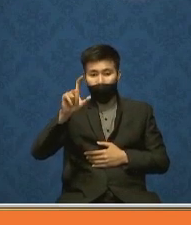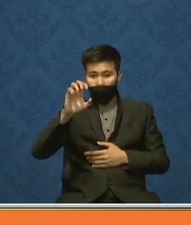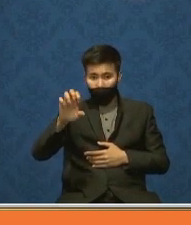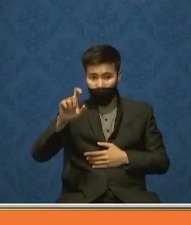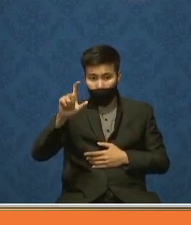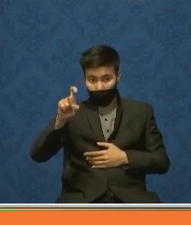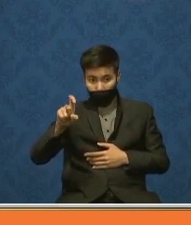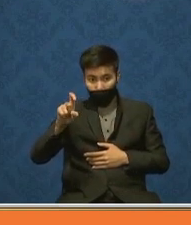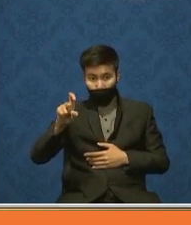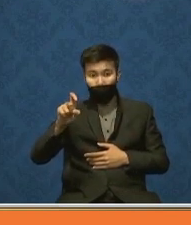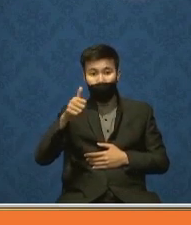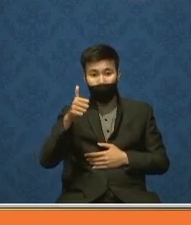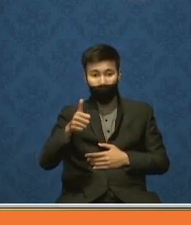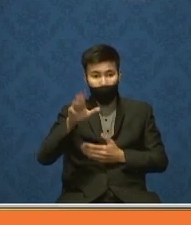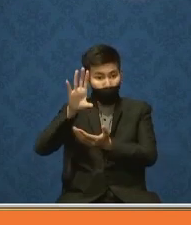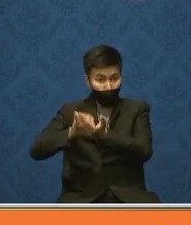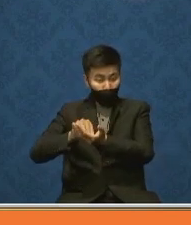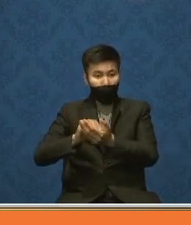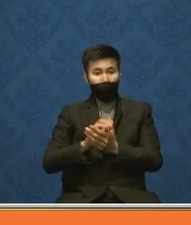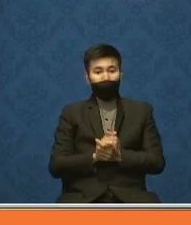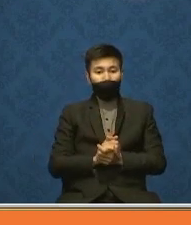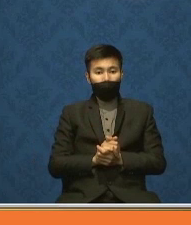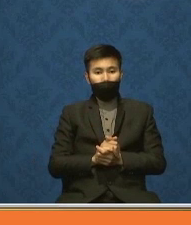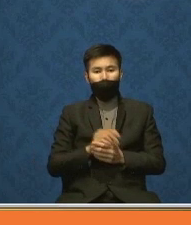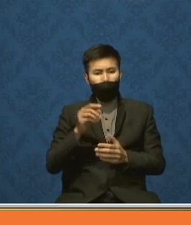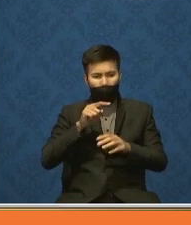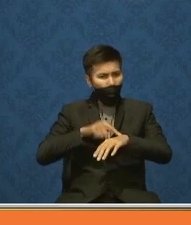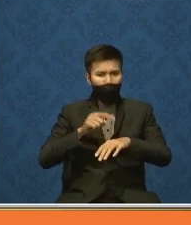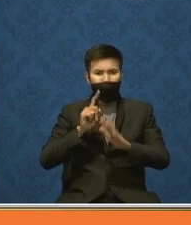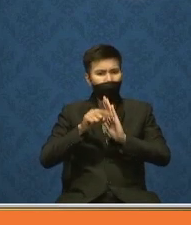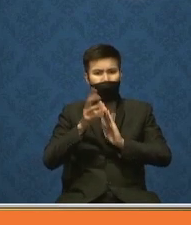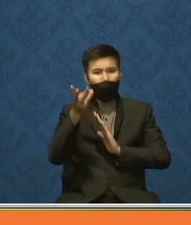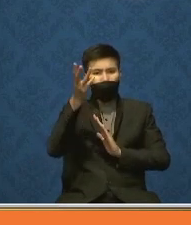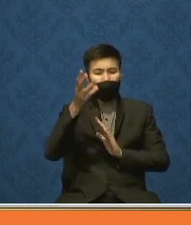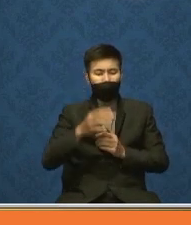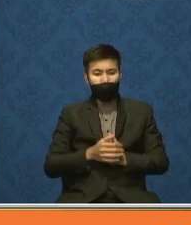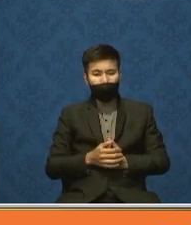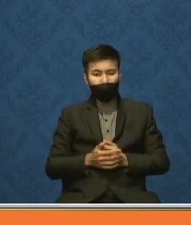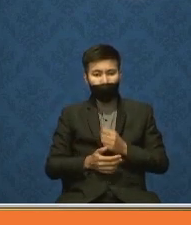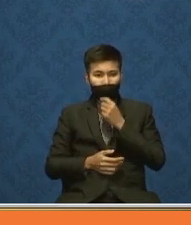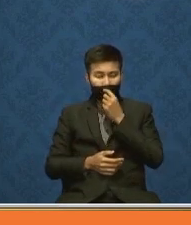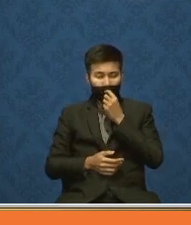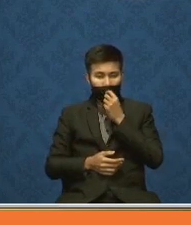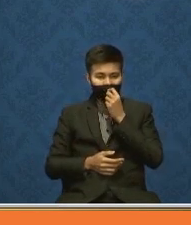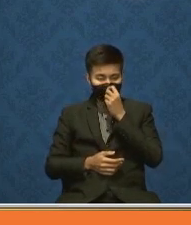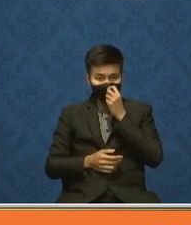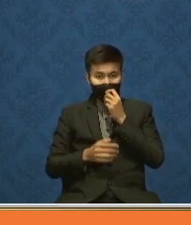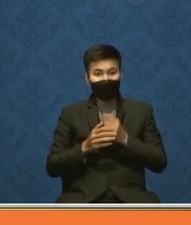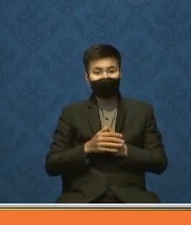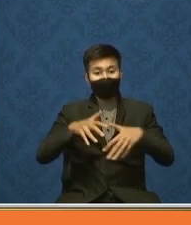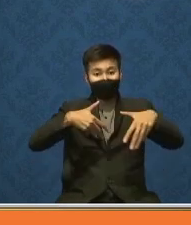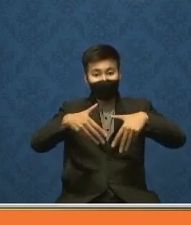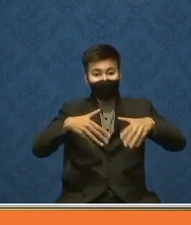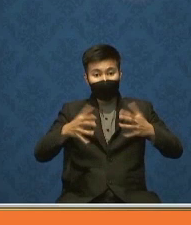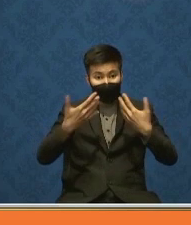ได้ฟังข้อเสนอจากประชาชนได้ง่ายขึ้นภายในไม่กี่นาทีครับคือเมื่อมีข้อมูลเปิดบทพลังการมีส่วนร่วมของประชาชนเนี่ยมันคือ